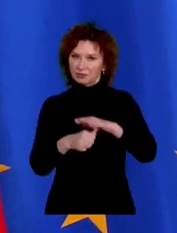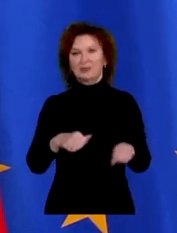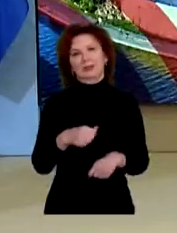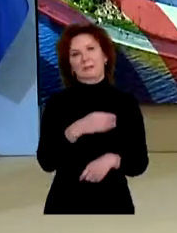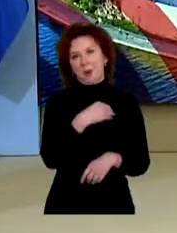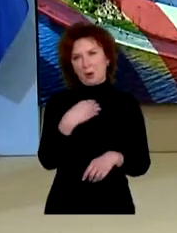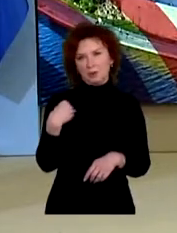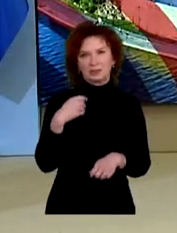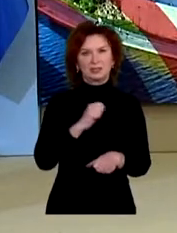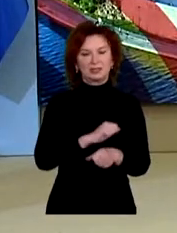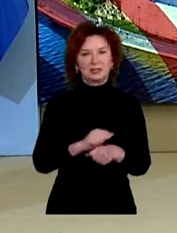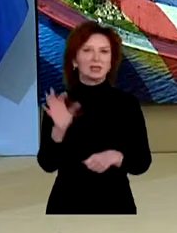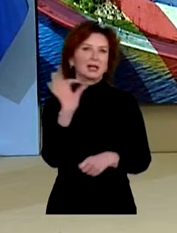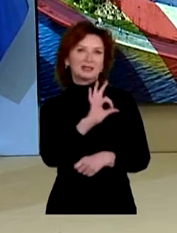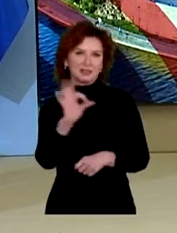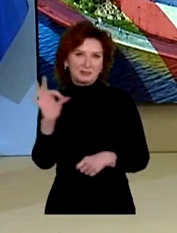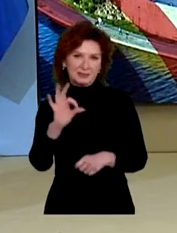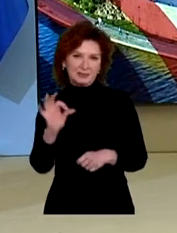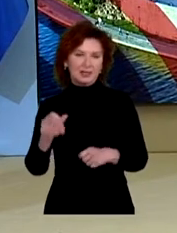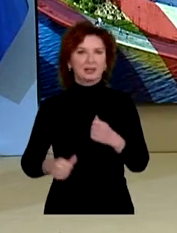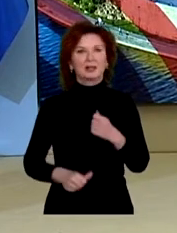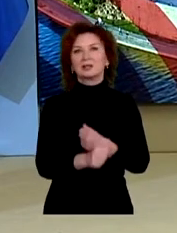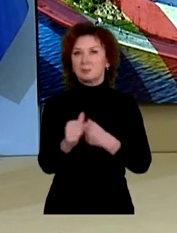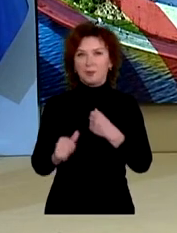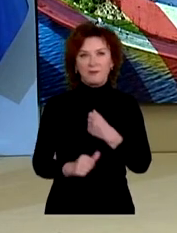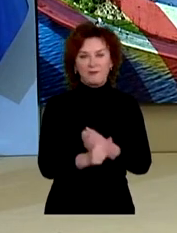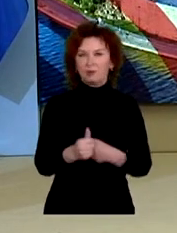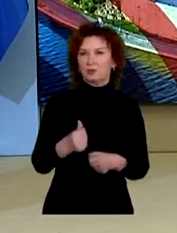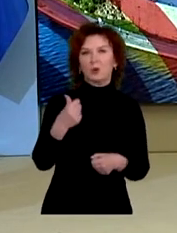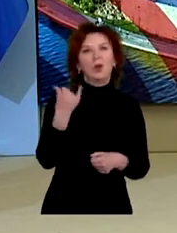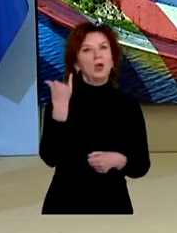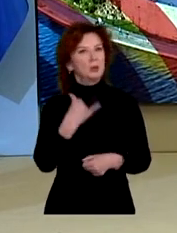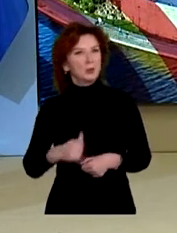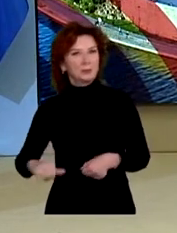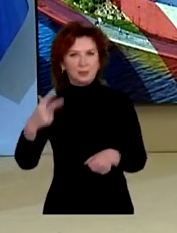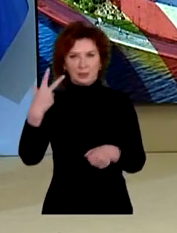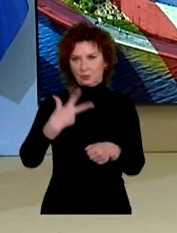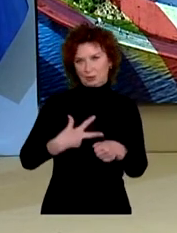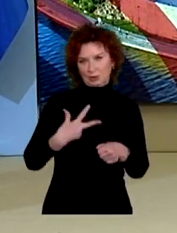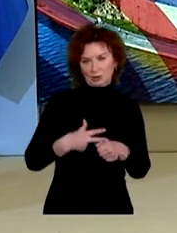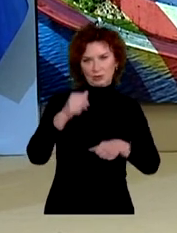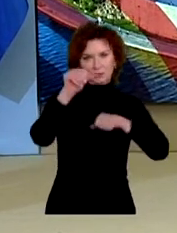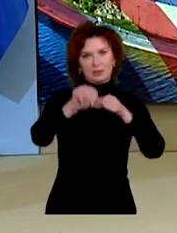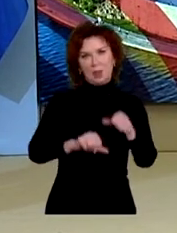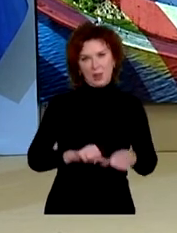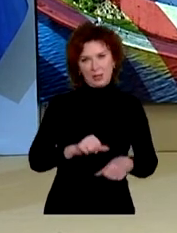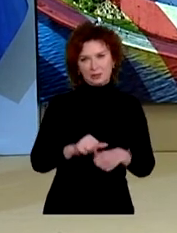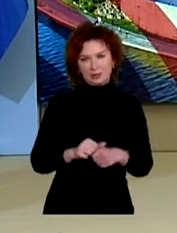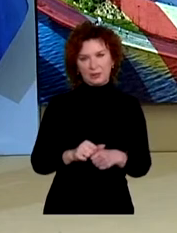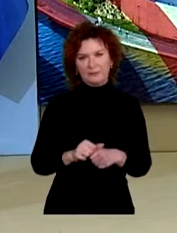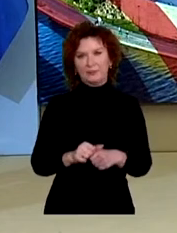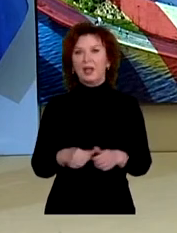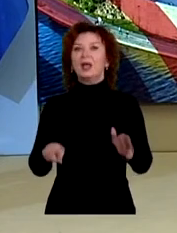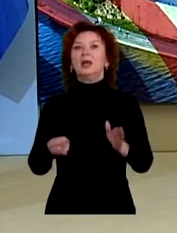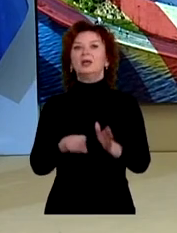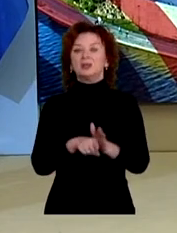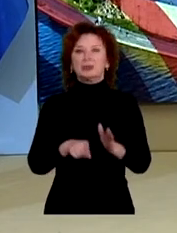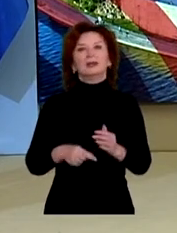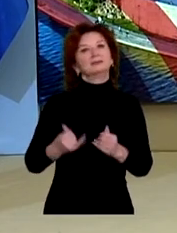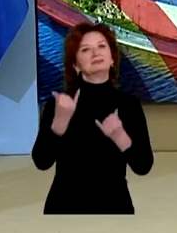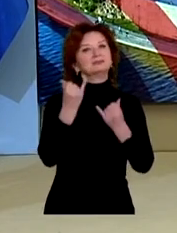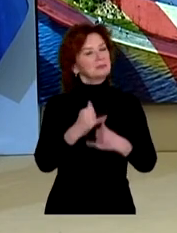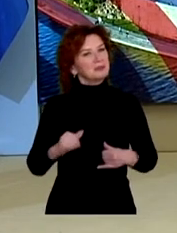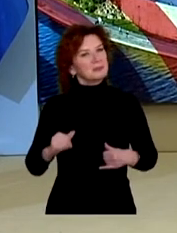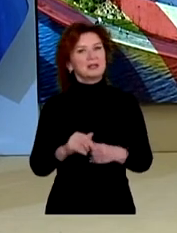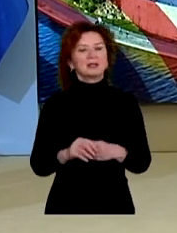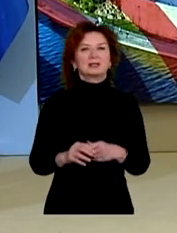30-lecie właśnie Grupy Wyszehradzkiej i w związku z tym te obchody są skierowane do całych społeczeństw. Nie są tylko